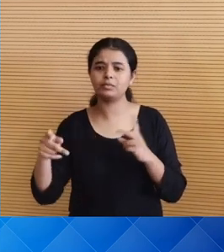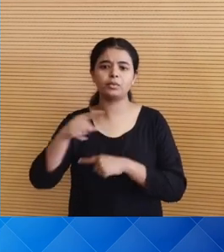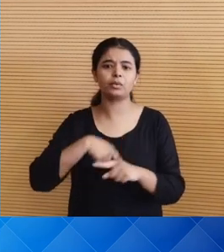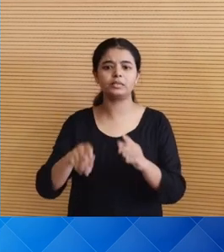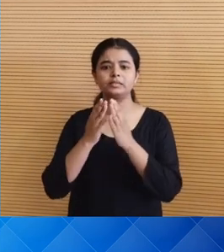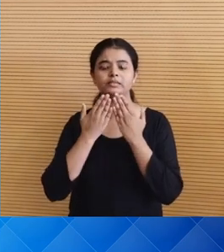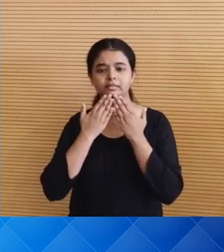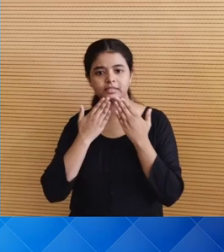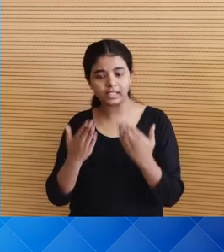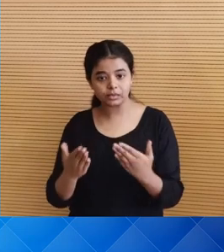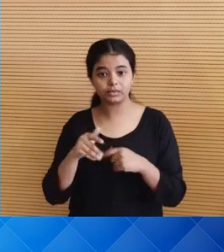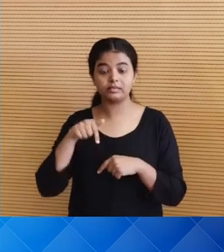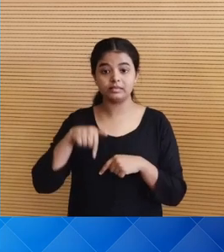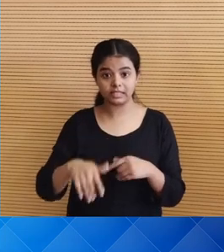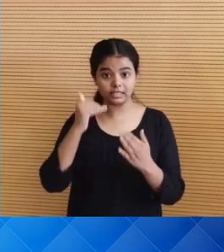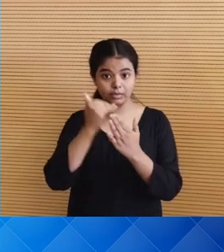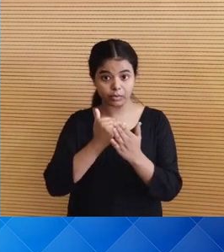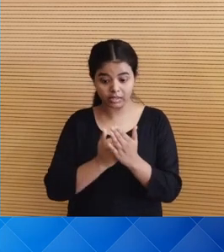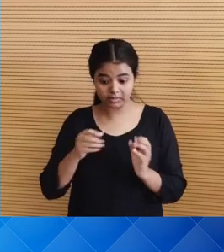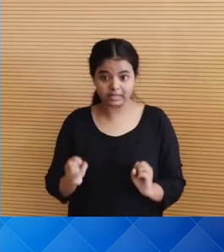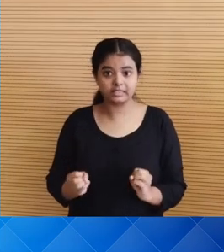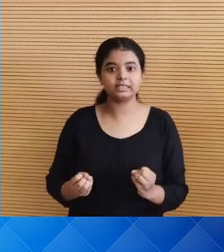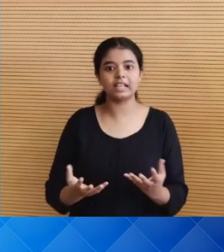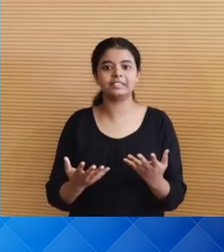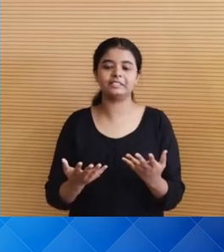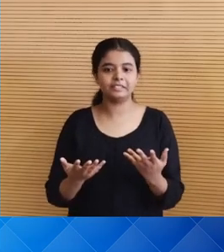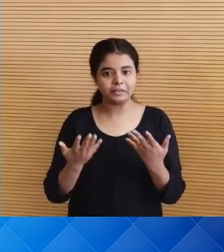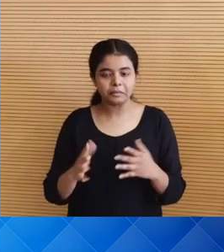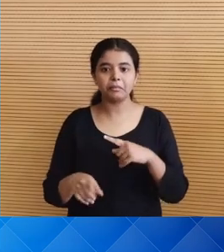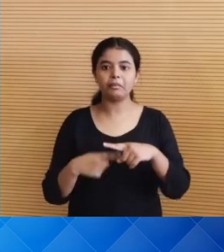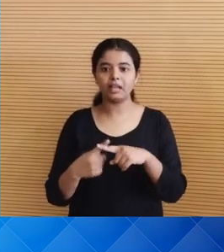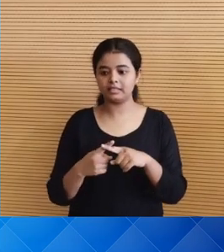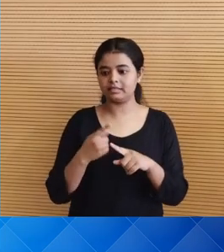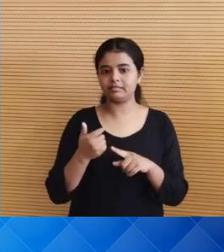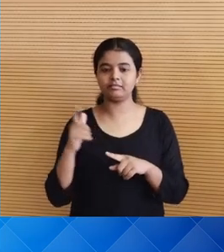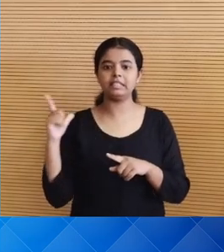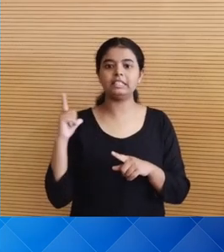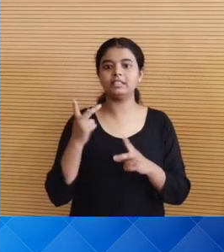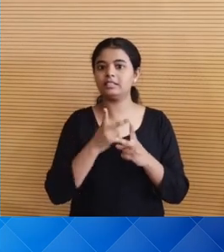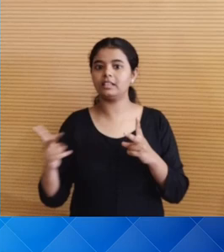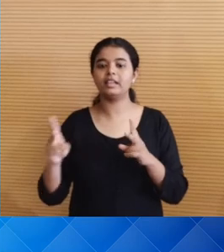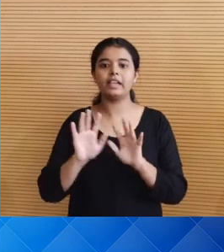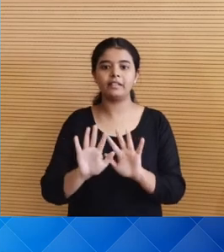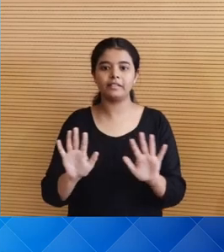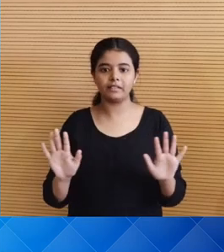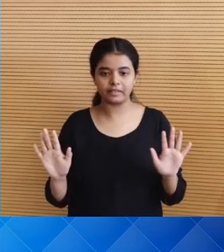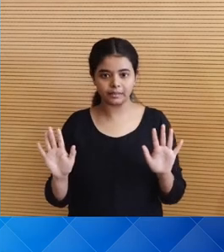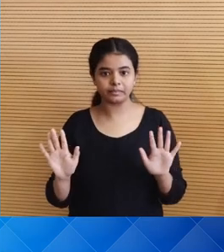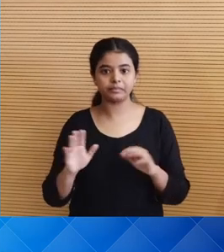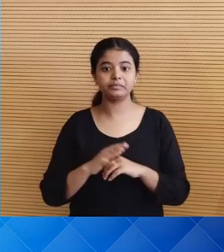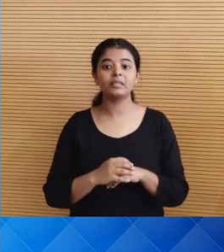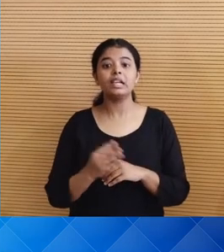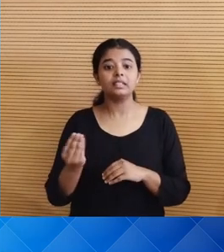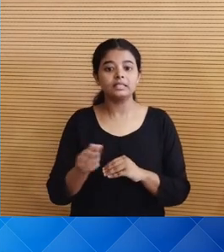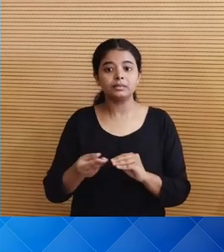सबकी उपस्थिति में आज हमारा ये कार्यक्रम संपन्न होगा। हमारे पास हमारी जो टॉप लीडरशिप है वो भी यहाँ मंच पर आसीन है कुछ ही